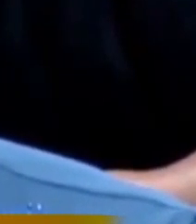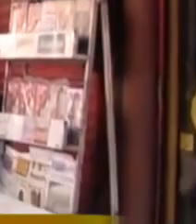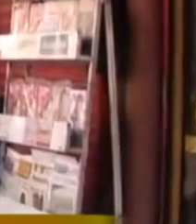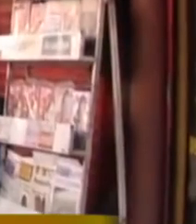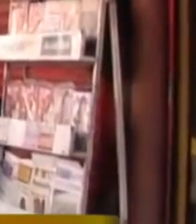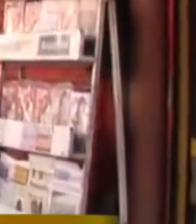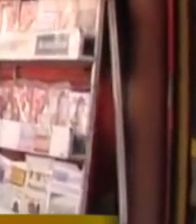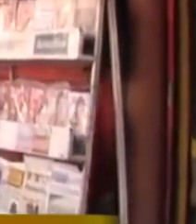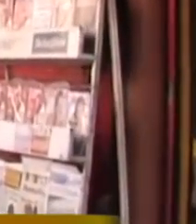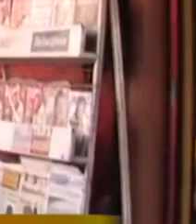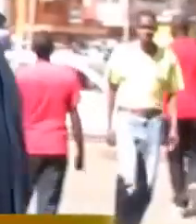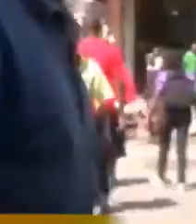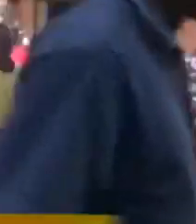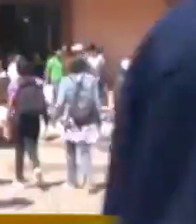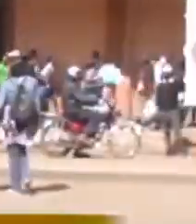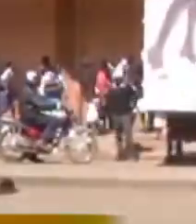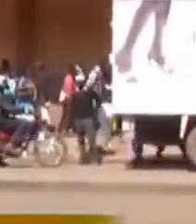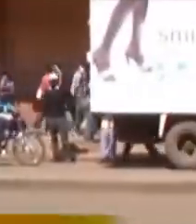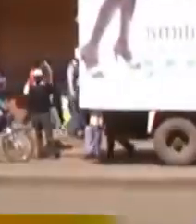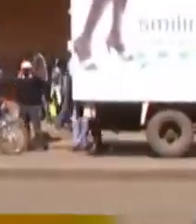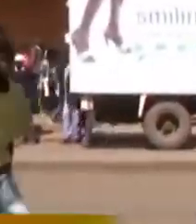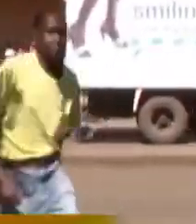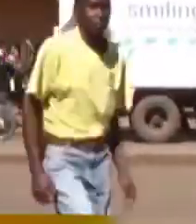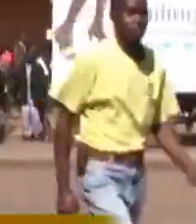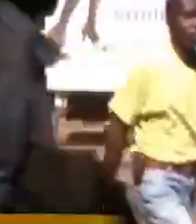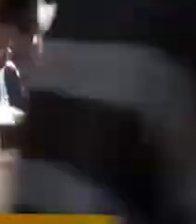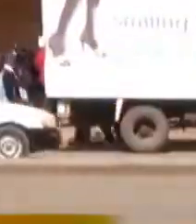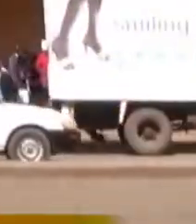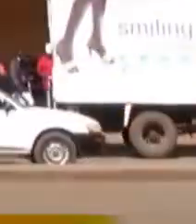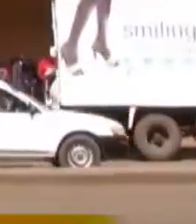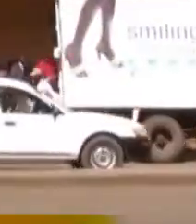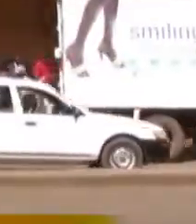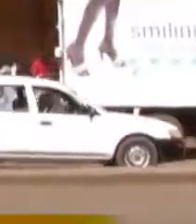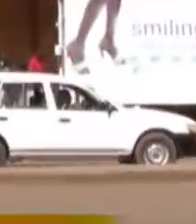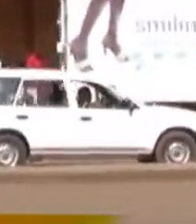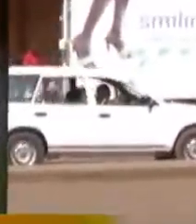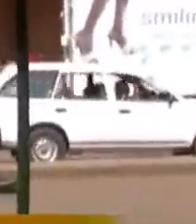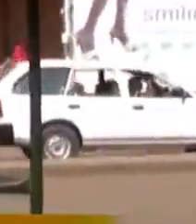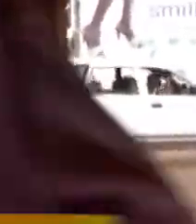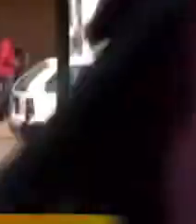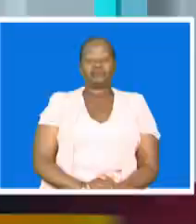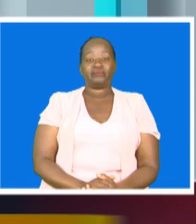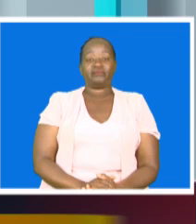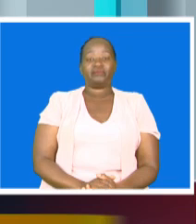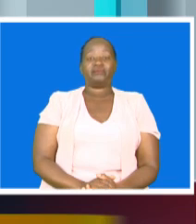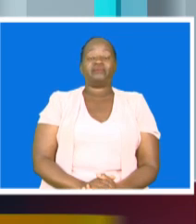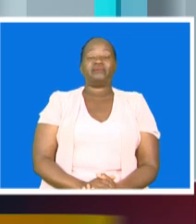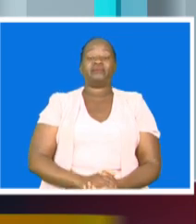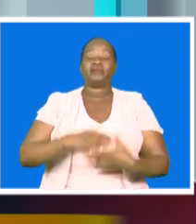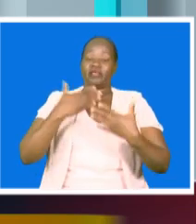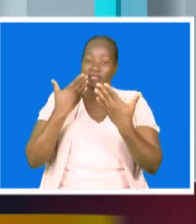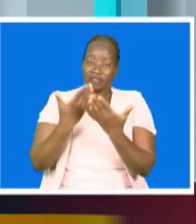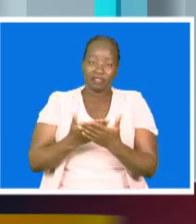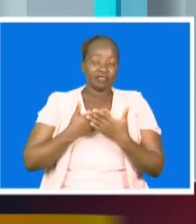2020. Haduini hagi kuyo TV geto wagui wa mrithi. Na